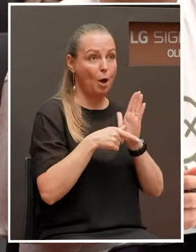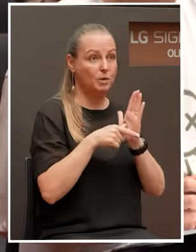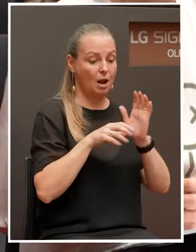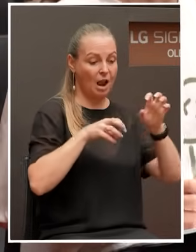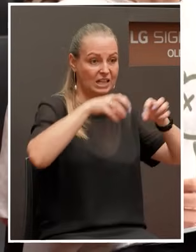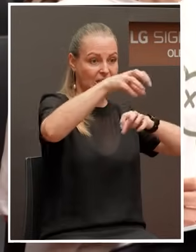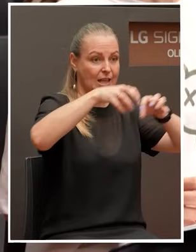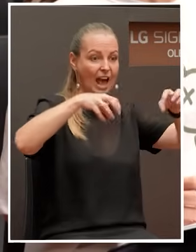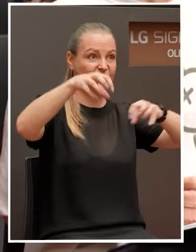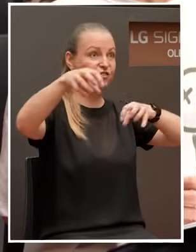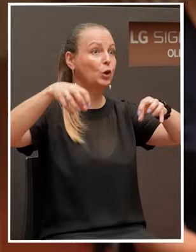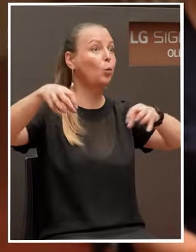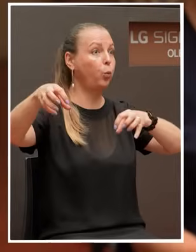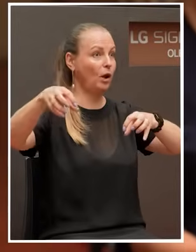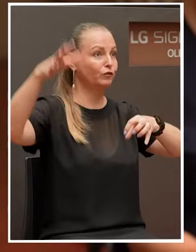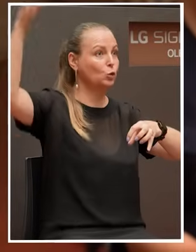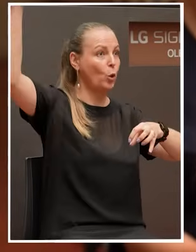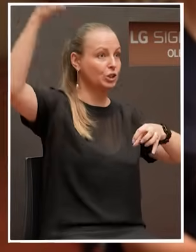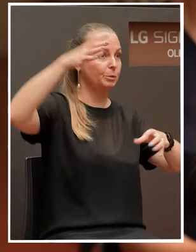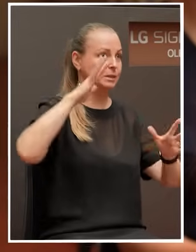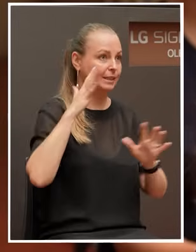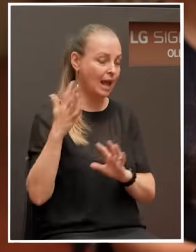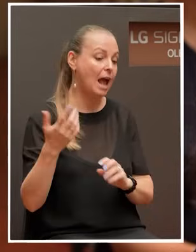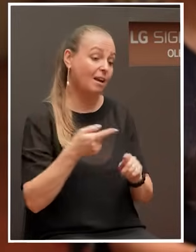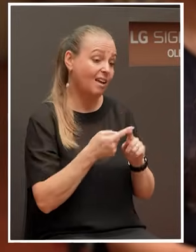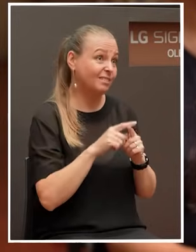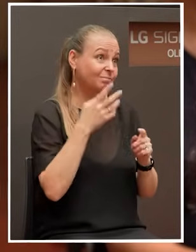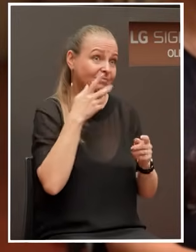солнечном сиянии фигуры, она не может не вызывать в памяти